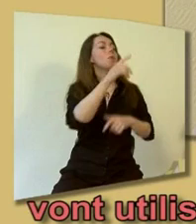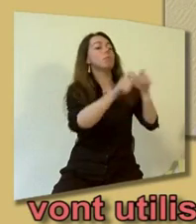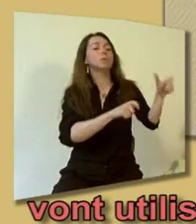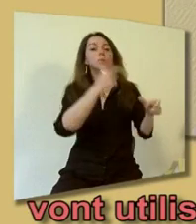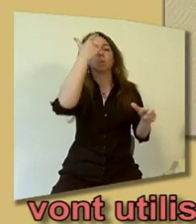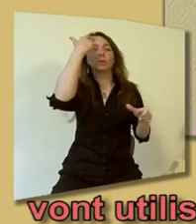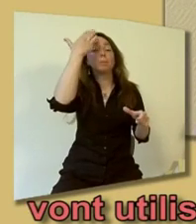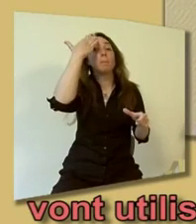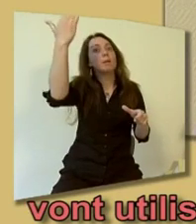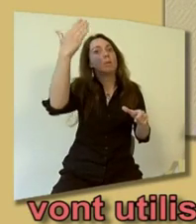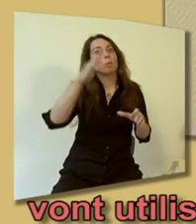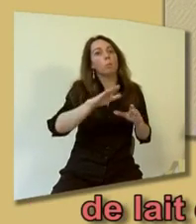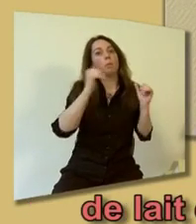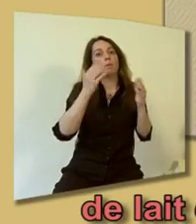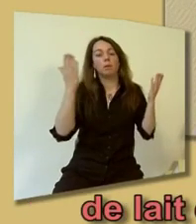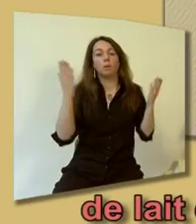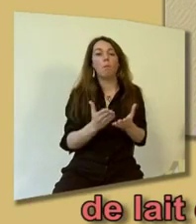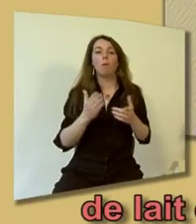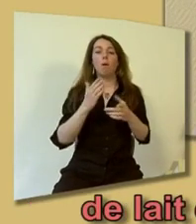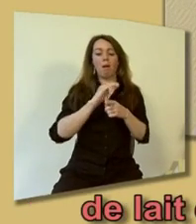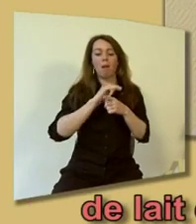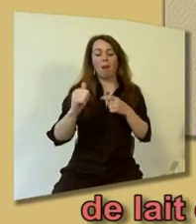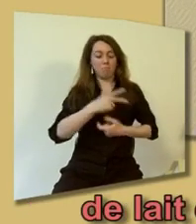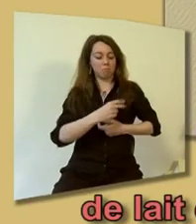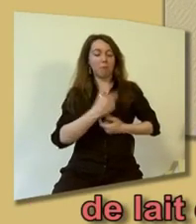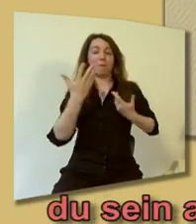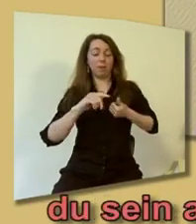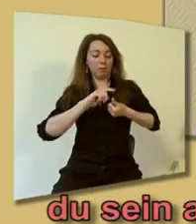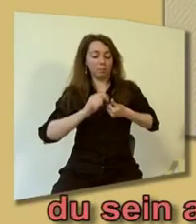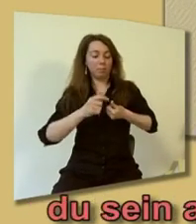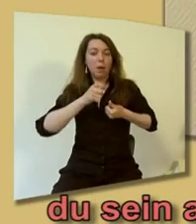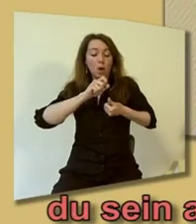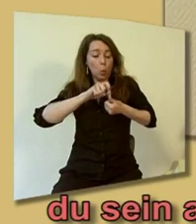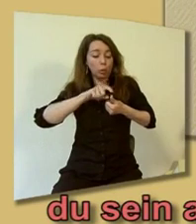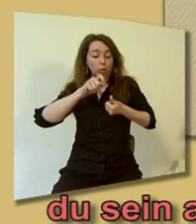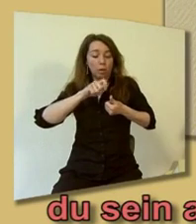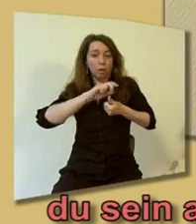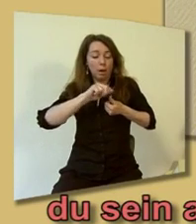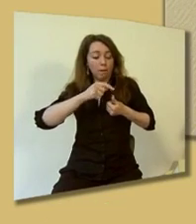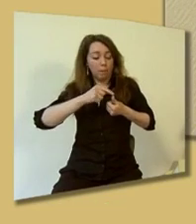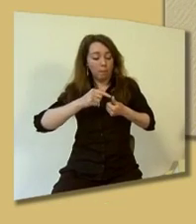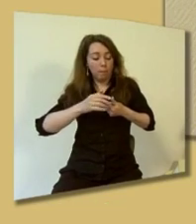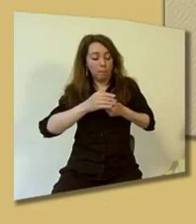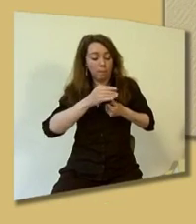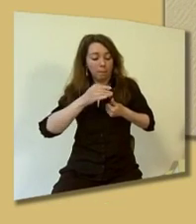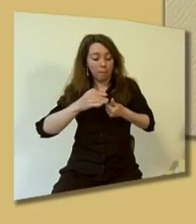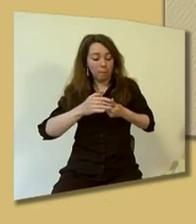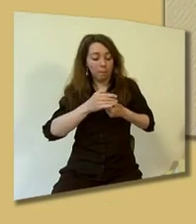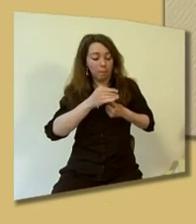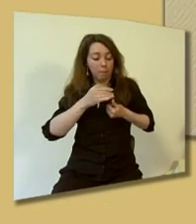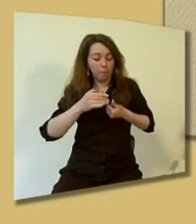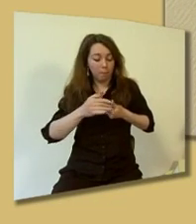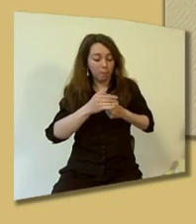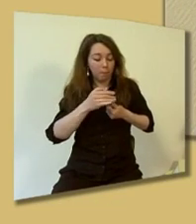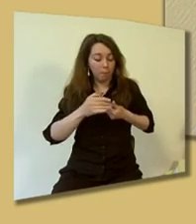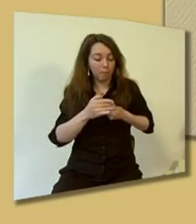vont utiliser la dernière goutte de lait et masser le bout de sein avec le lait